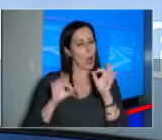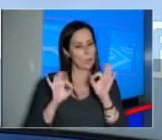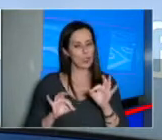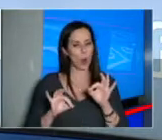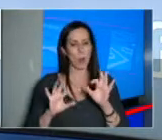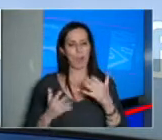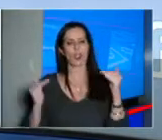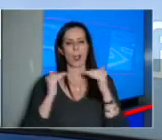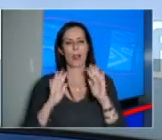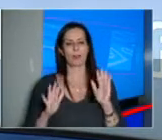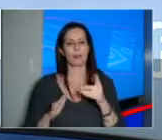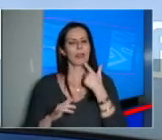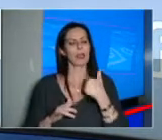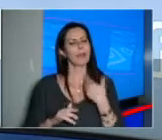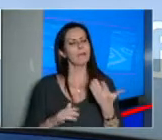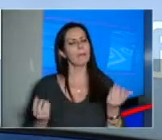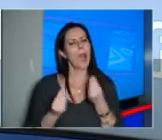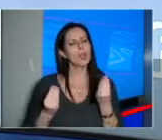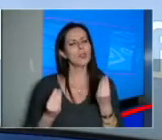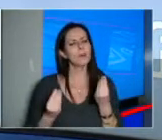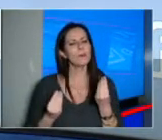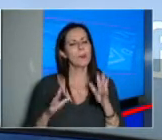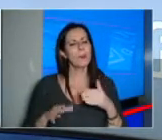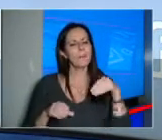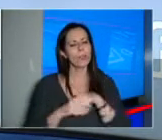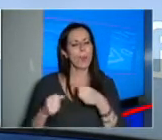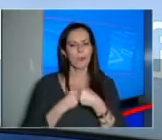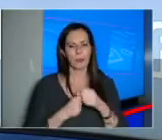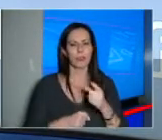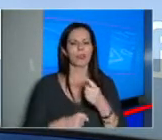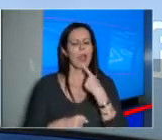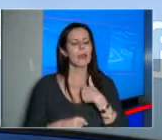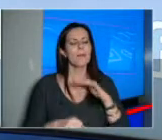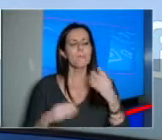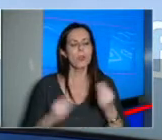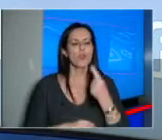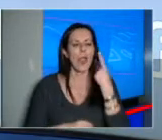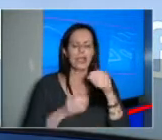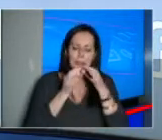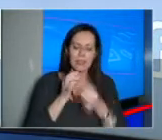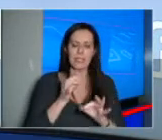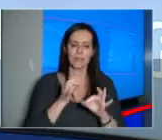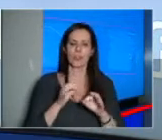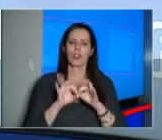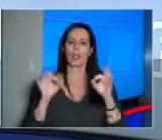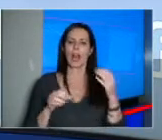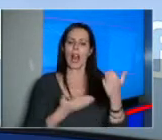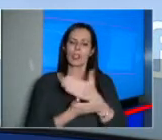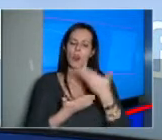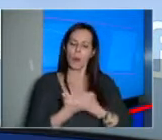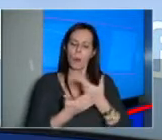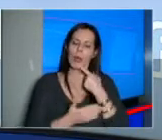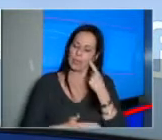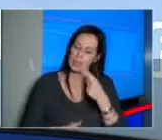מה שמתאים לה. תגידי לי רגע משהו, מה בתוך המאבקים? בואי תצייני לי משהו אחד ספציפי, שכאילו התחלת לאסוף חומרים, ואמרת,